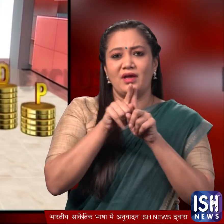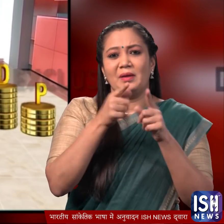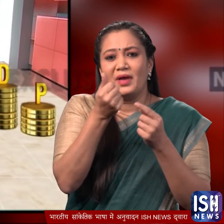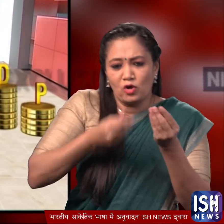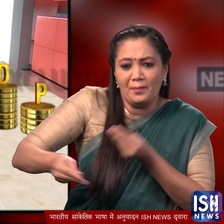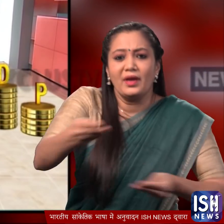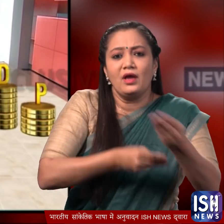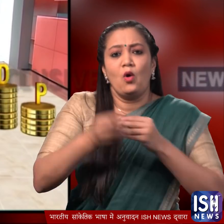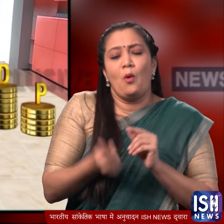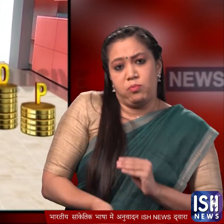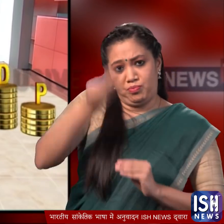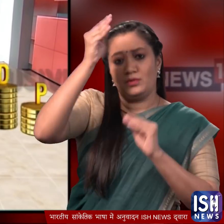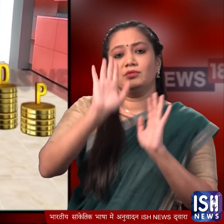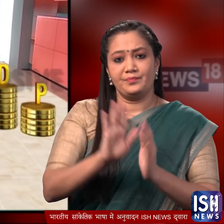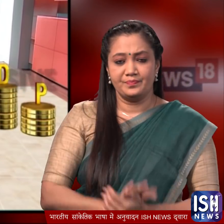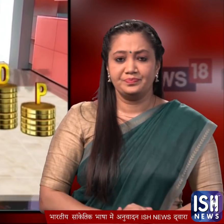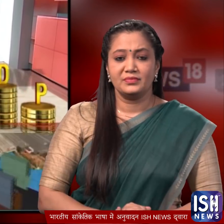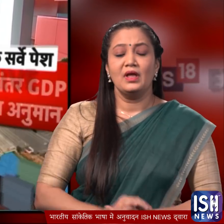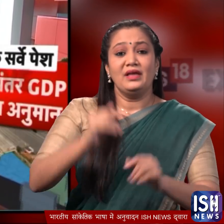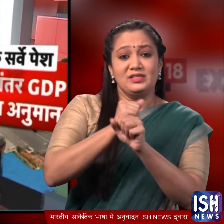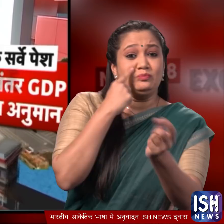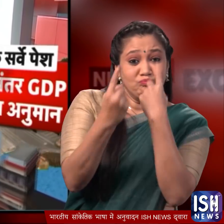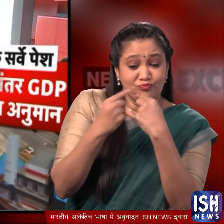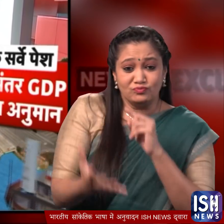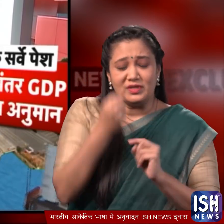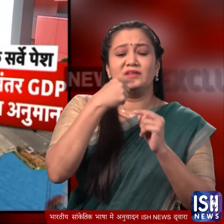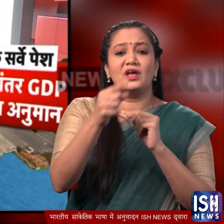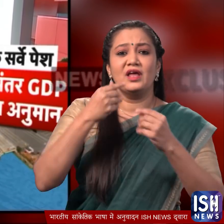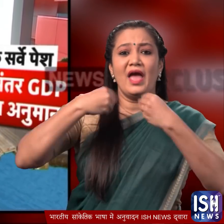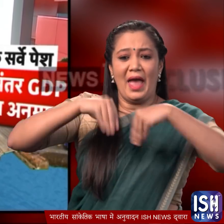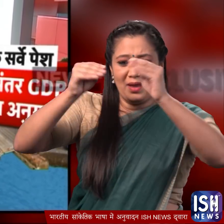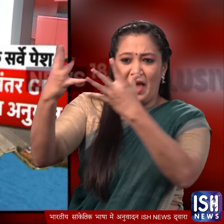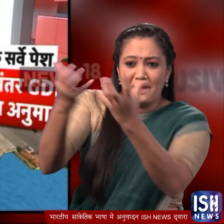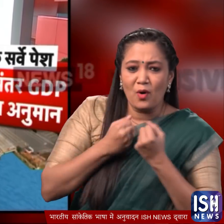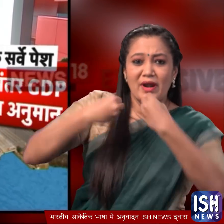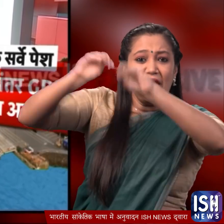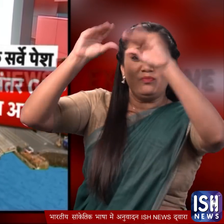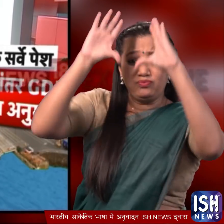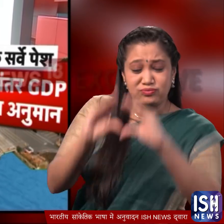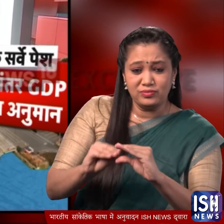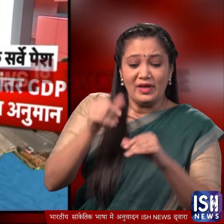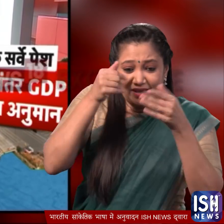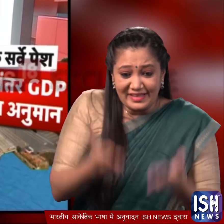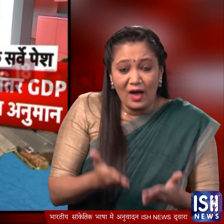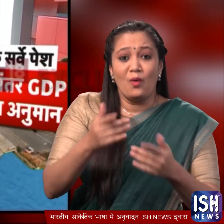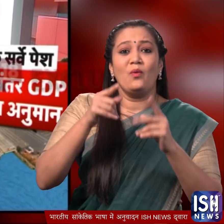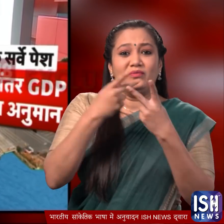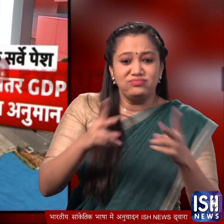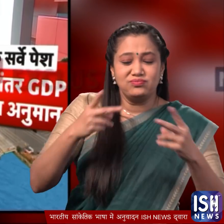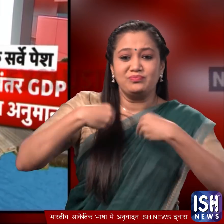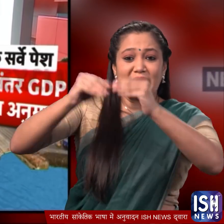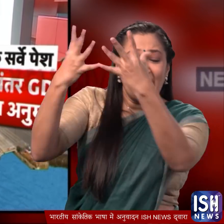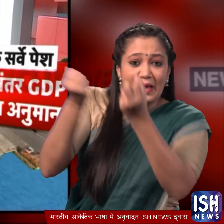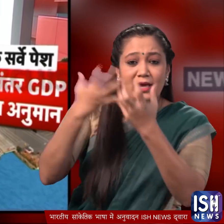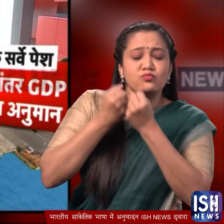अर्थव्यवस्था में अच्छे सुधार की उम्मीद जताएगी। इतना ही नहीं, आर्थिक सर्वे में बताया गया कि इंपोर्ट एक्सपोर्ट से कम होने की वजह से देश का करंट अकाउंट सरप्लस इस